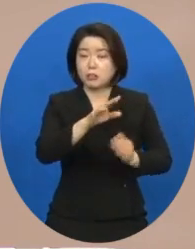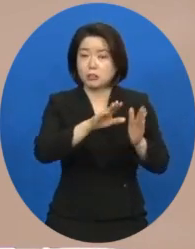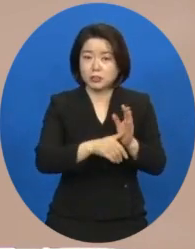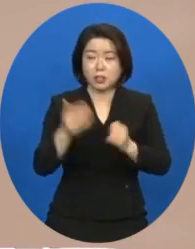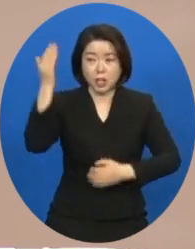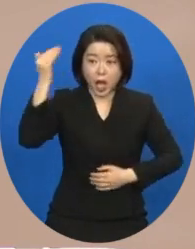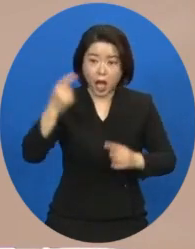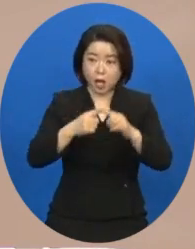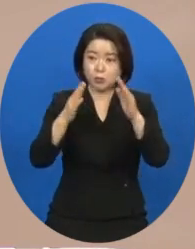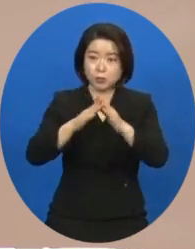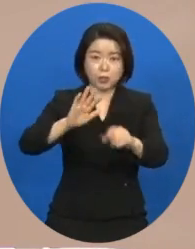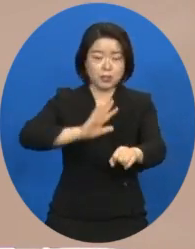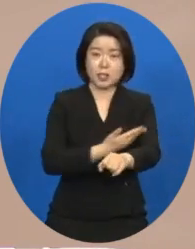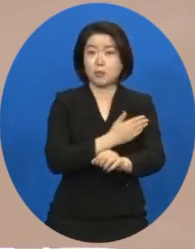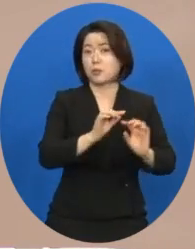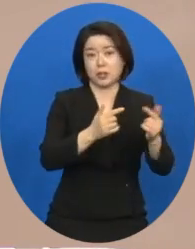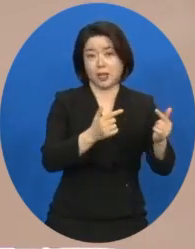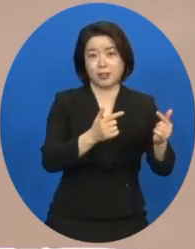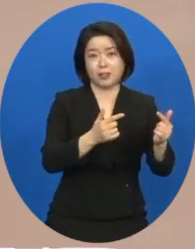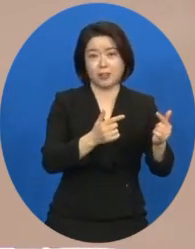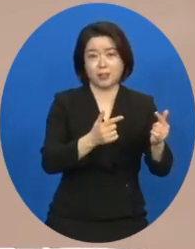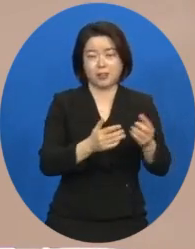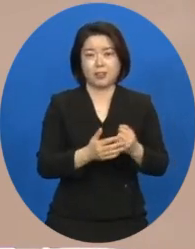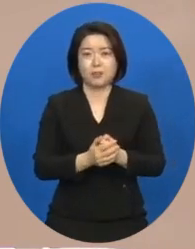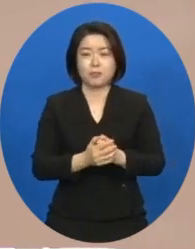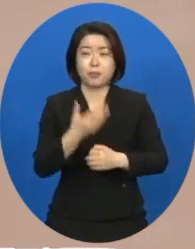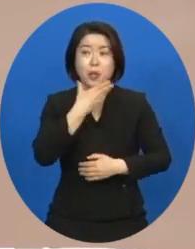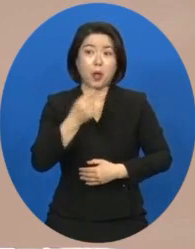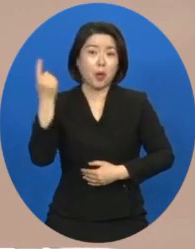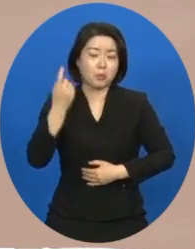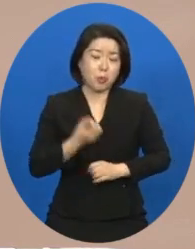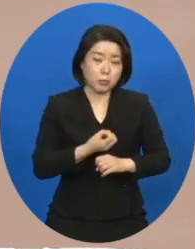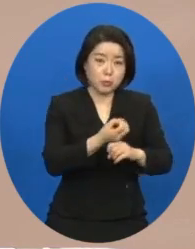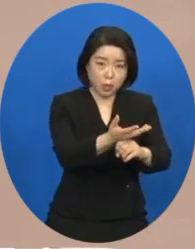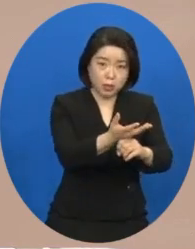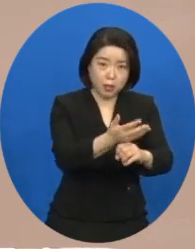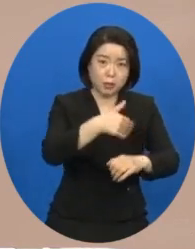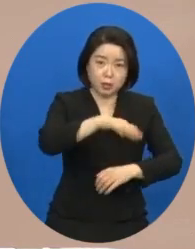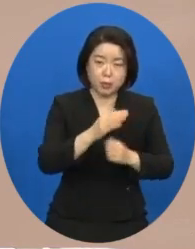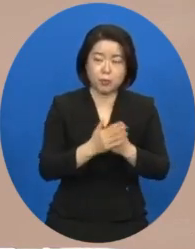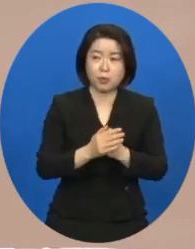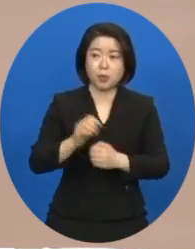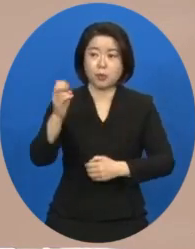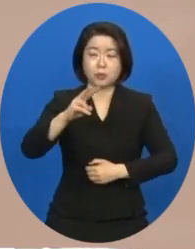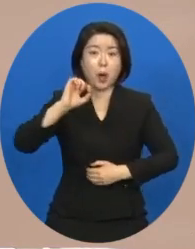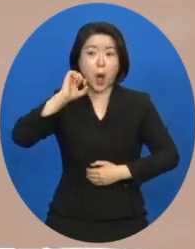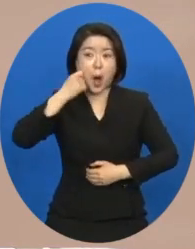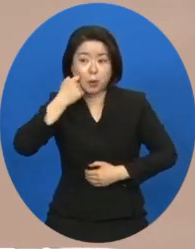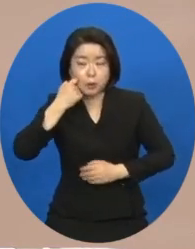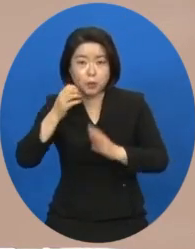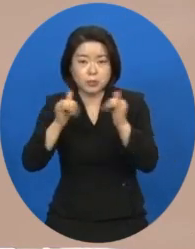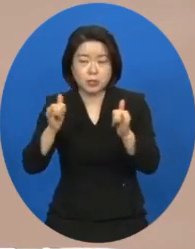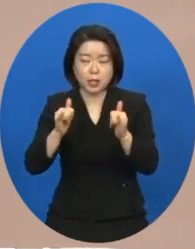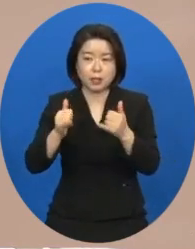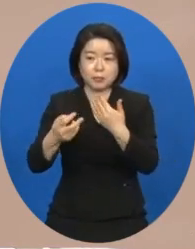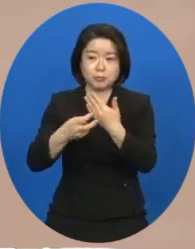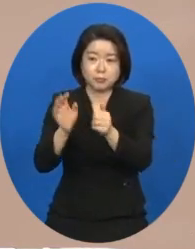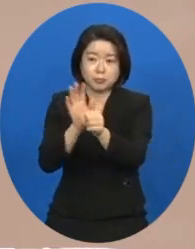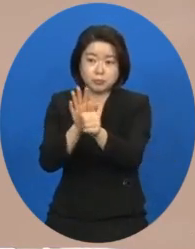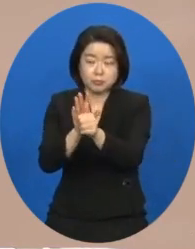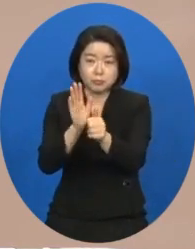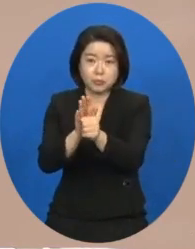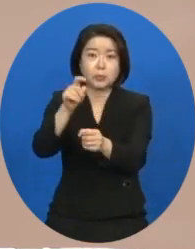교회가 잘못한 건 없어요. 복음을 전하러 갔고 또 어려운 사람 의료 선교하려고 간